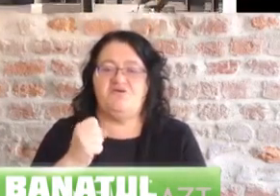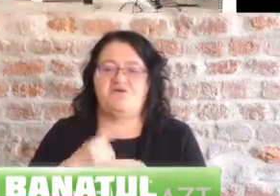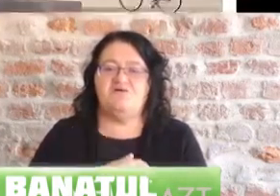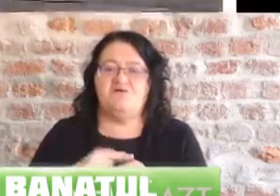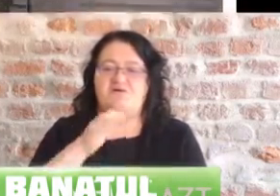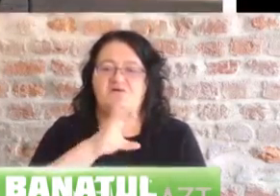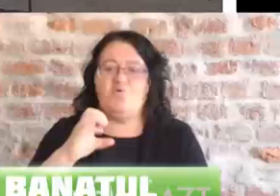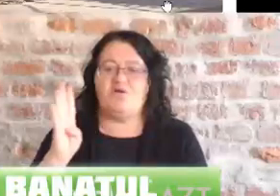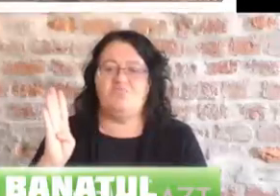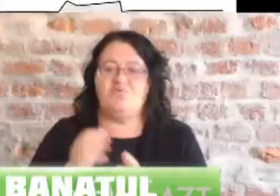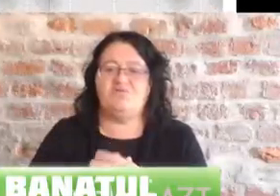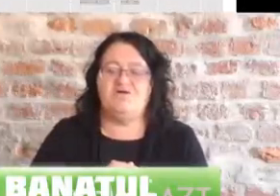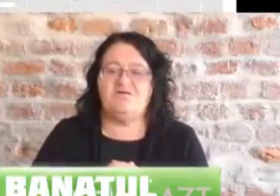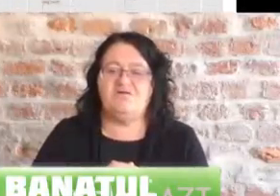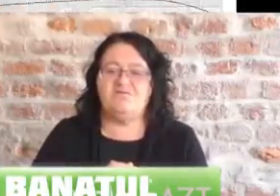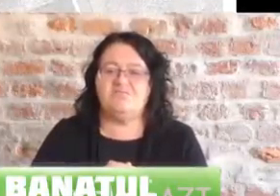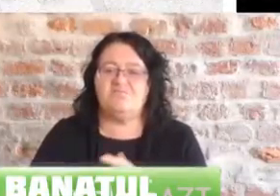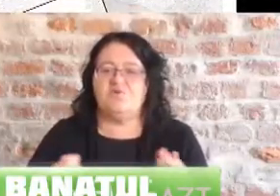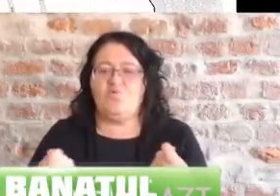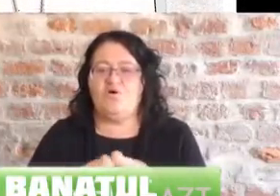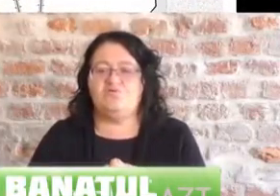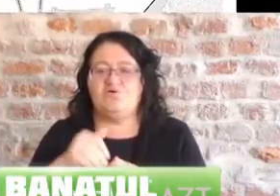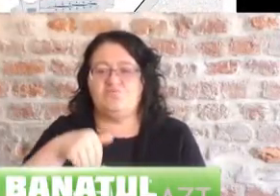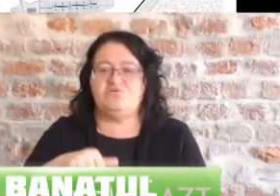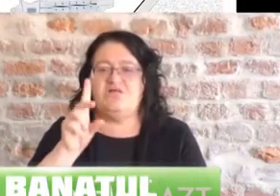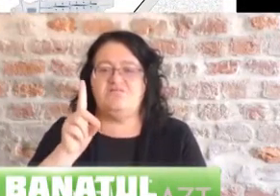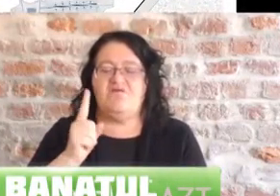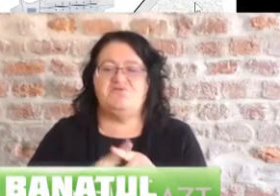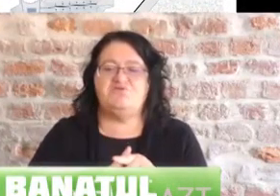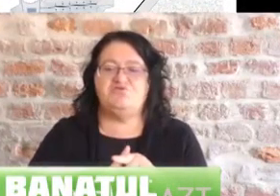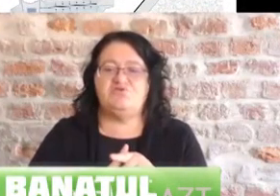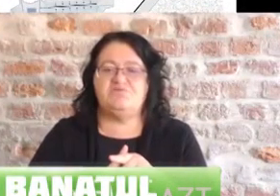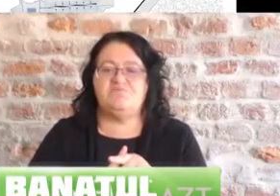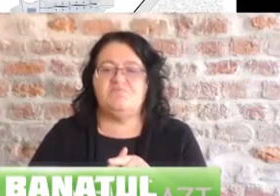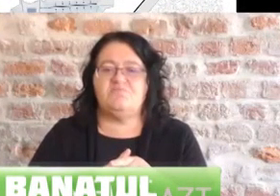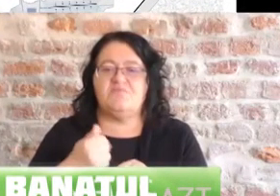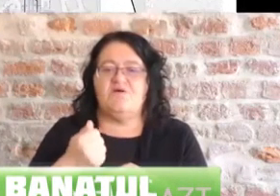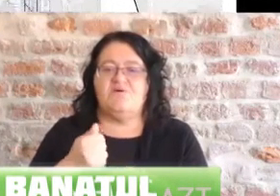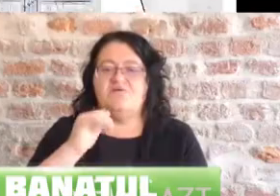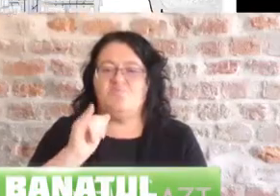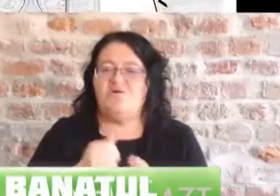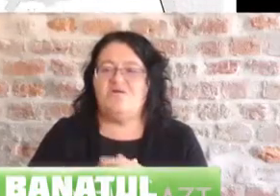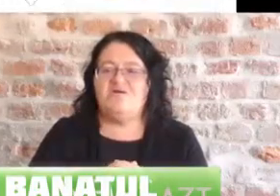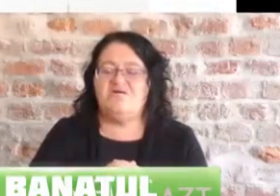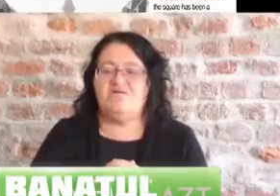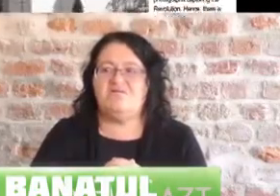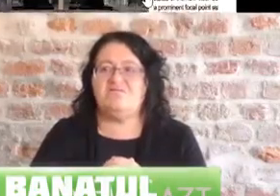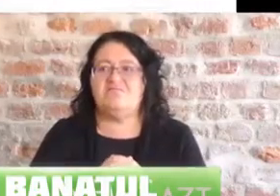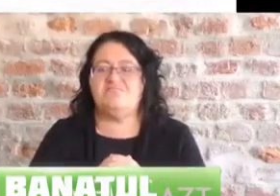și Chioran Bogdan, coautori Muntean David și Afloare Ioana,